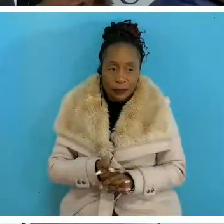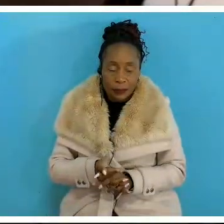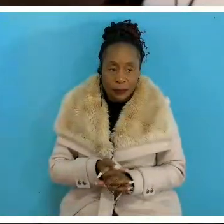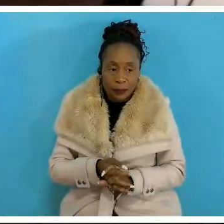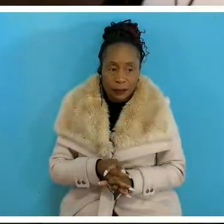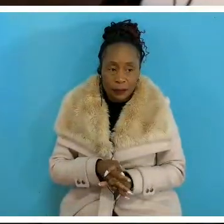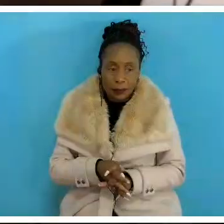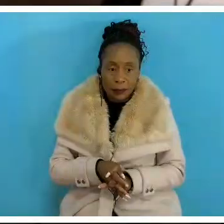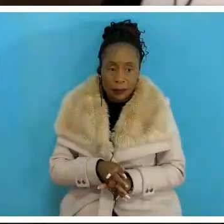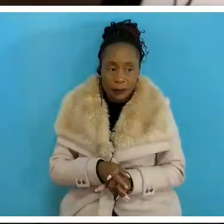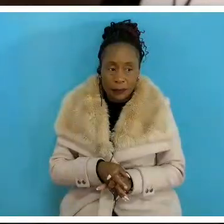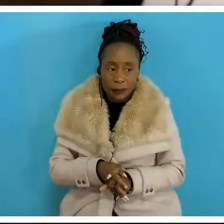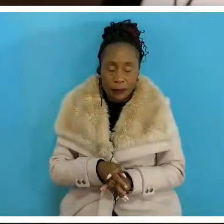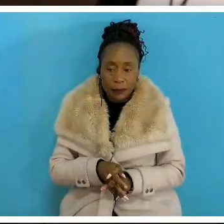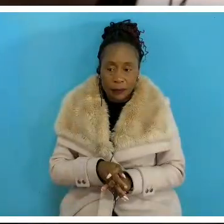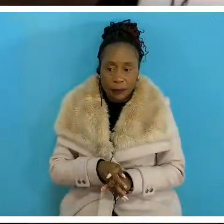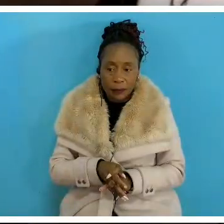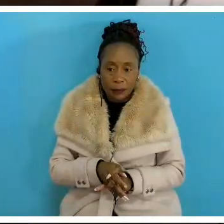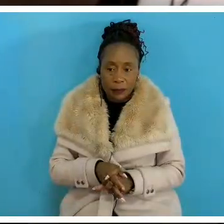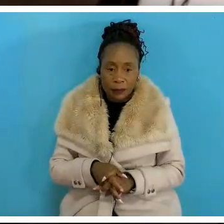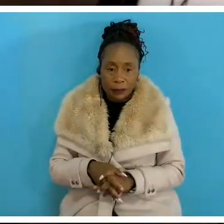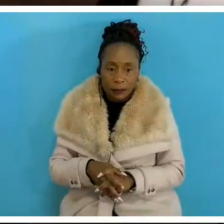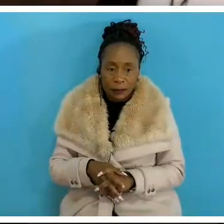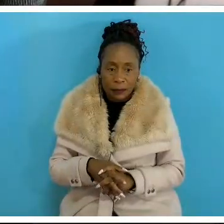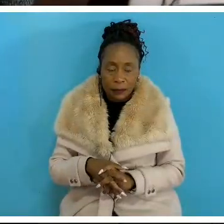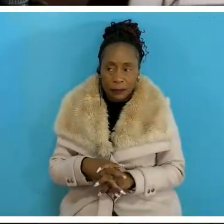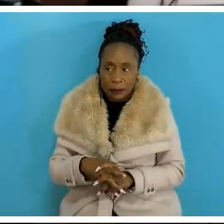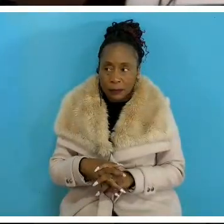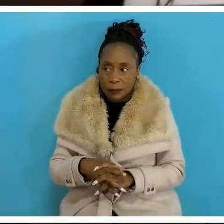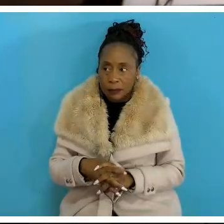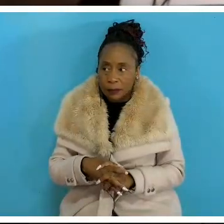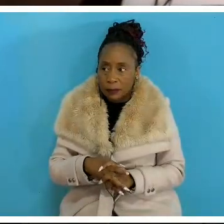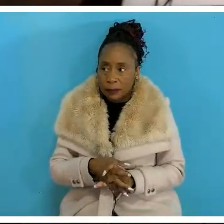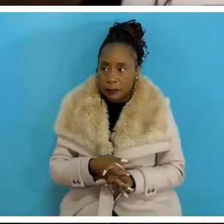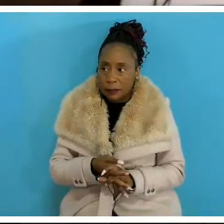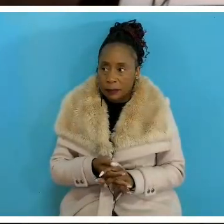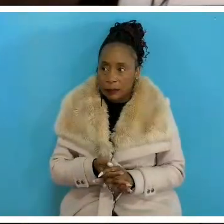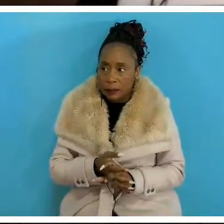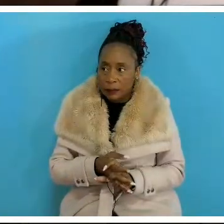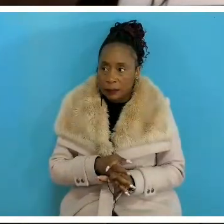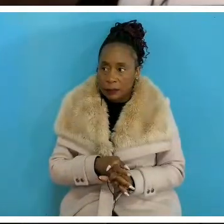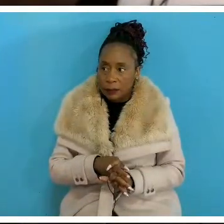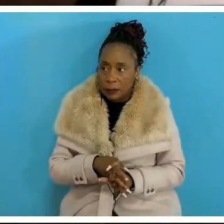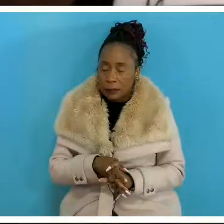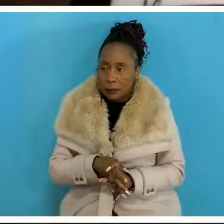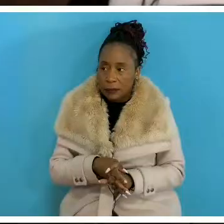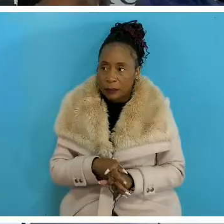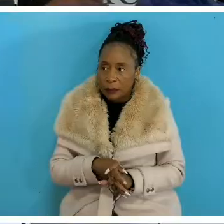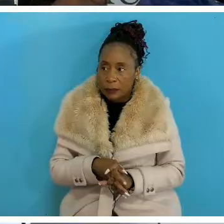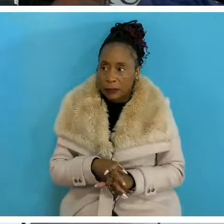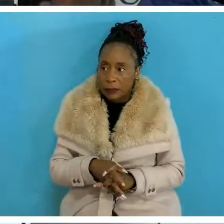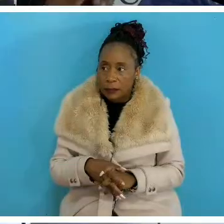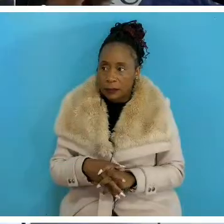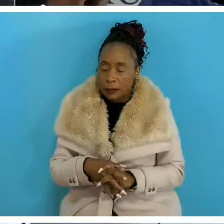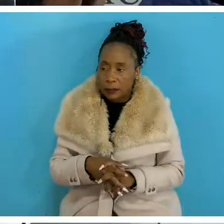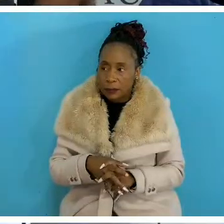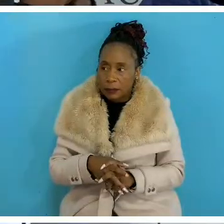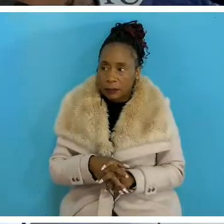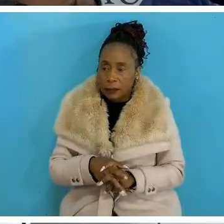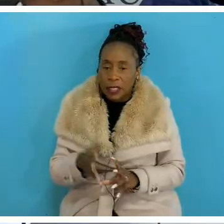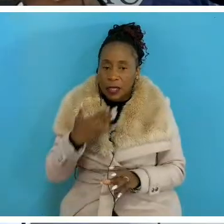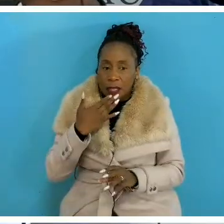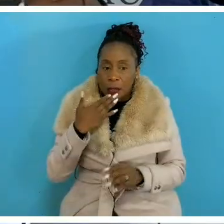Nee, ek jammer meneer, ek met orde handhaaf asseblief, geef asseblief vir die meneer 'n geleentheid, dankie. Thank you. I